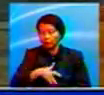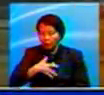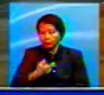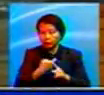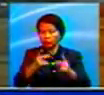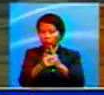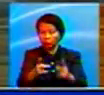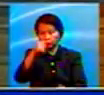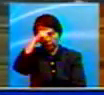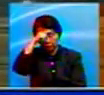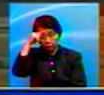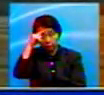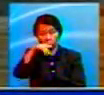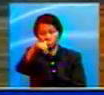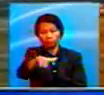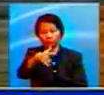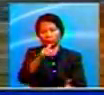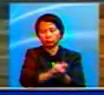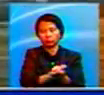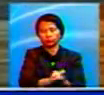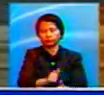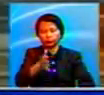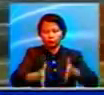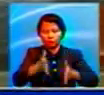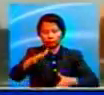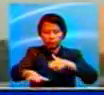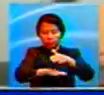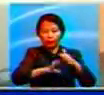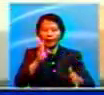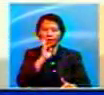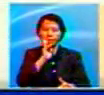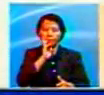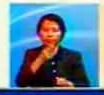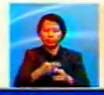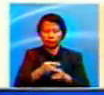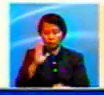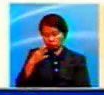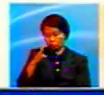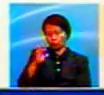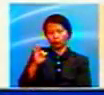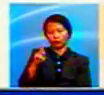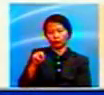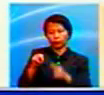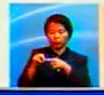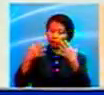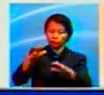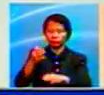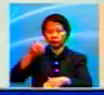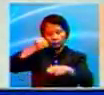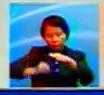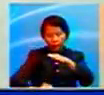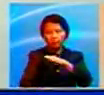daripada kotak hitam pesawat berkenaan. Robot di bawah air yang dikenali sebagai Bluefin 21 kini telah mencecah lebih